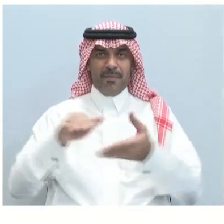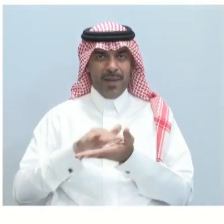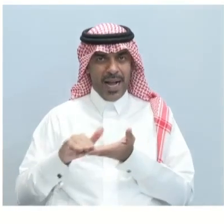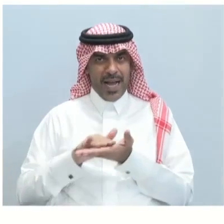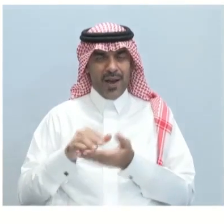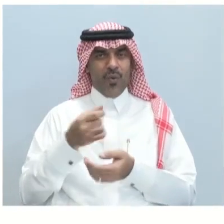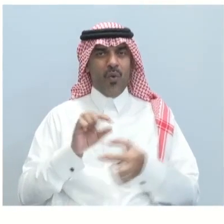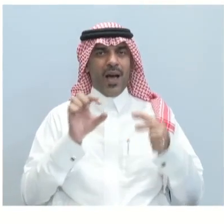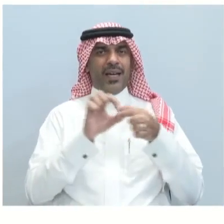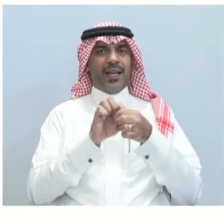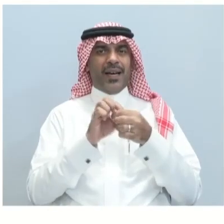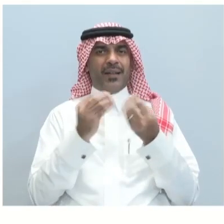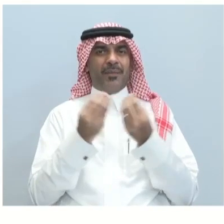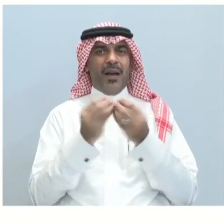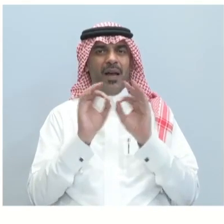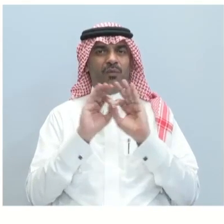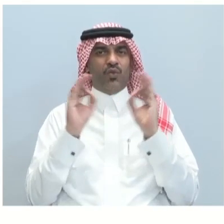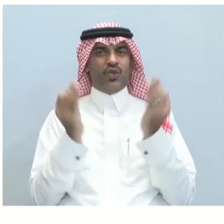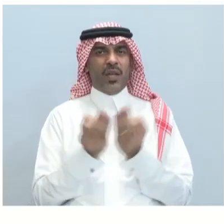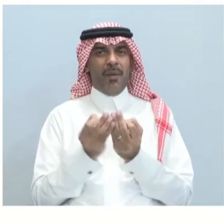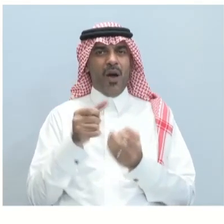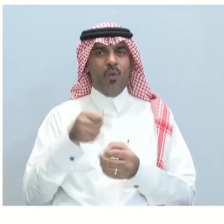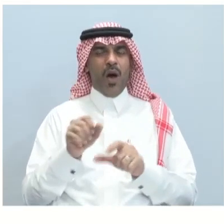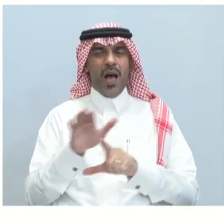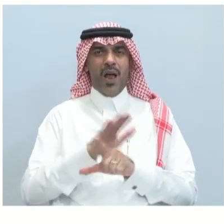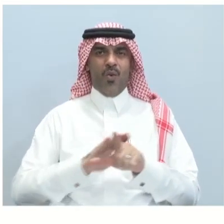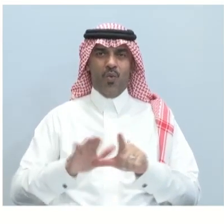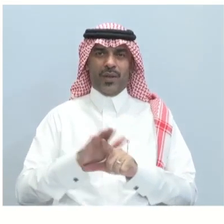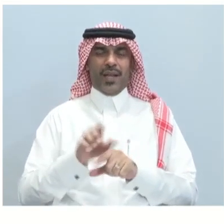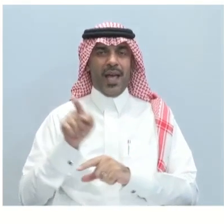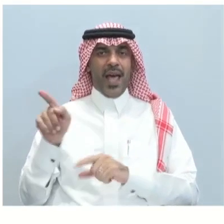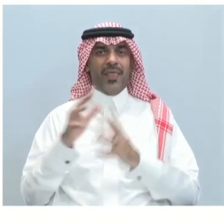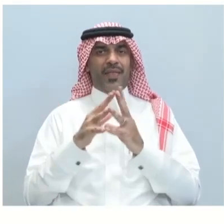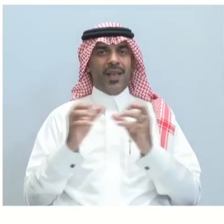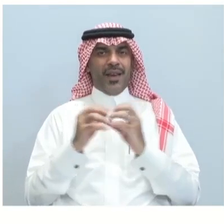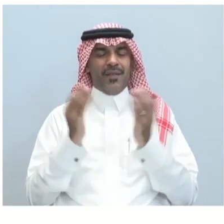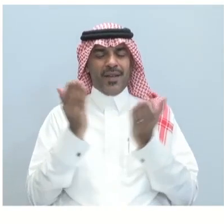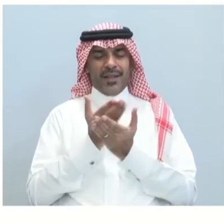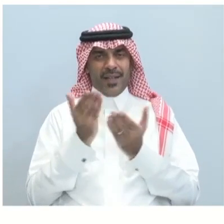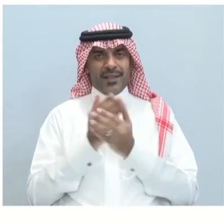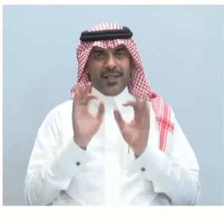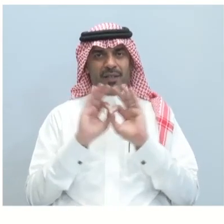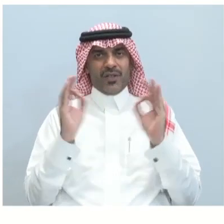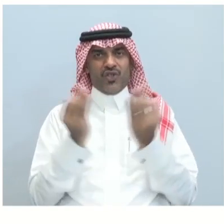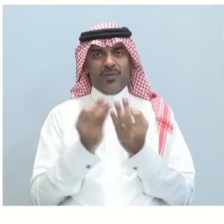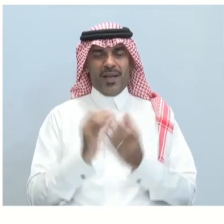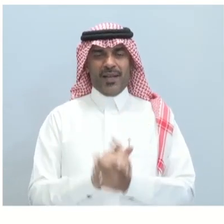وعلاقته بالمجتمع والوطن هذا هو تعريف الدراسات الاجتماعيه